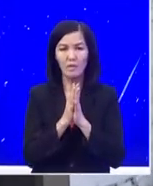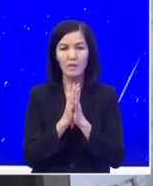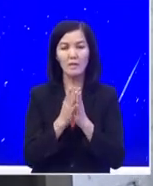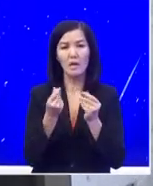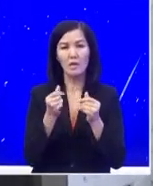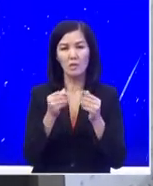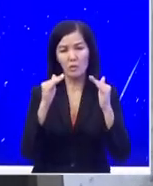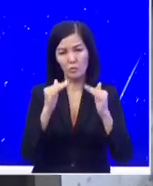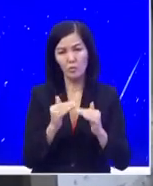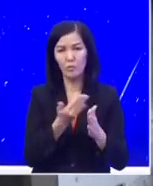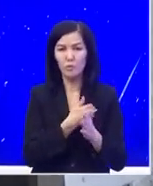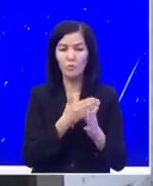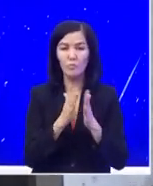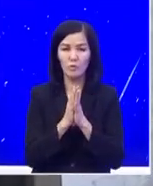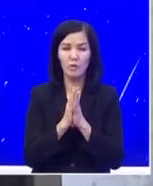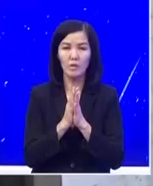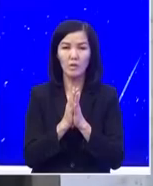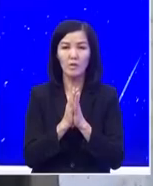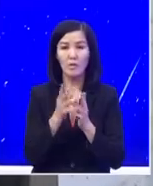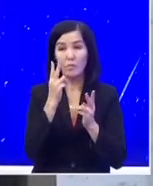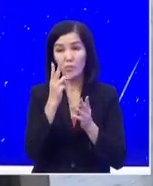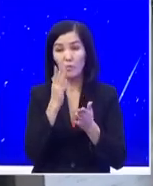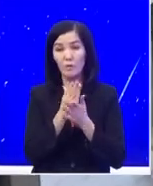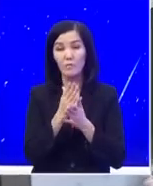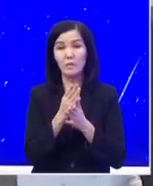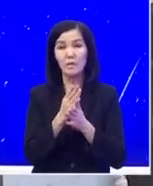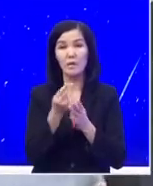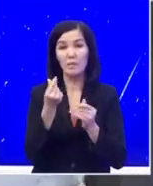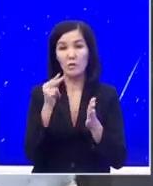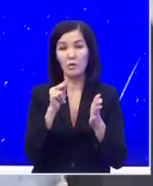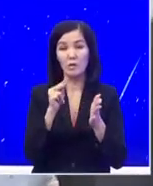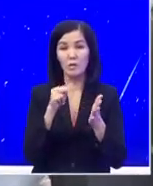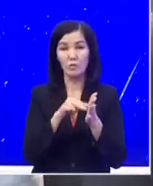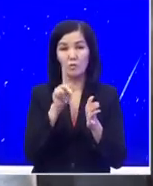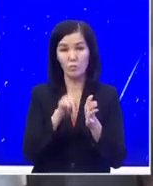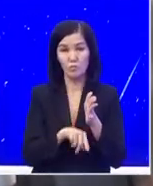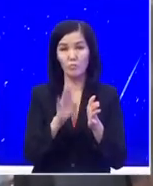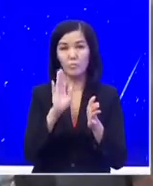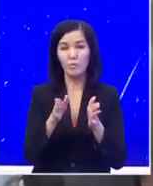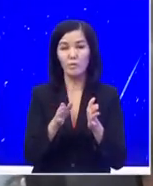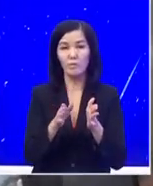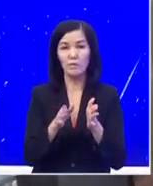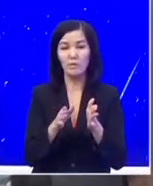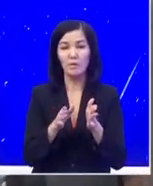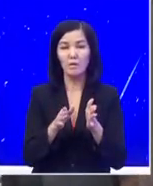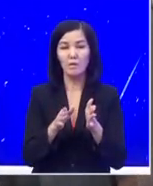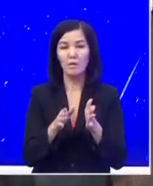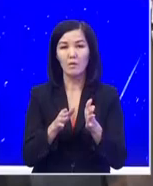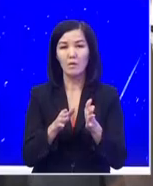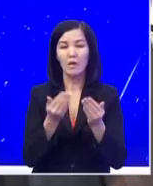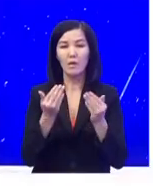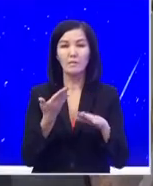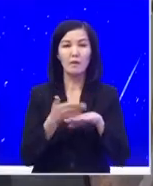болады. Оларға мысалы қараймызда уже түсіріп береміз, шыны керек. Өйткені қатып қалған баға жоқ, еще